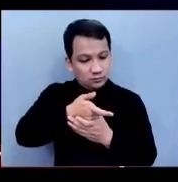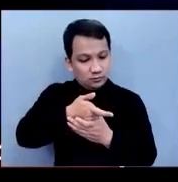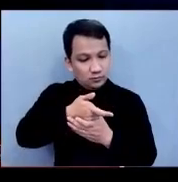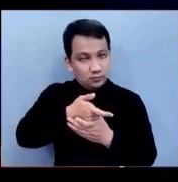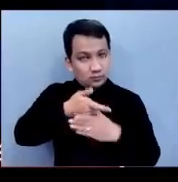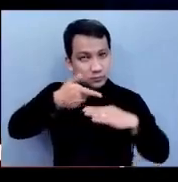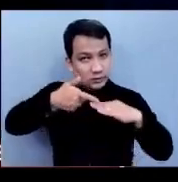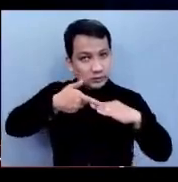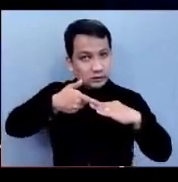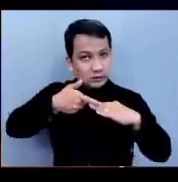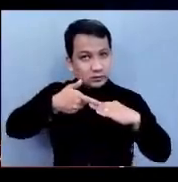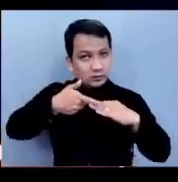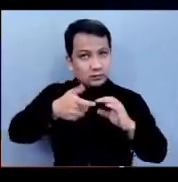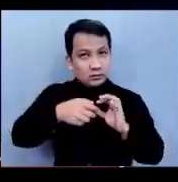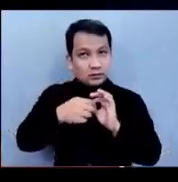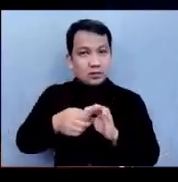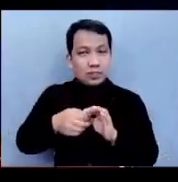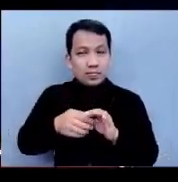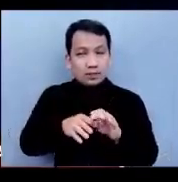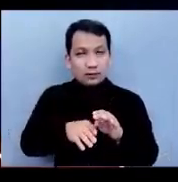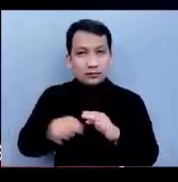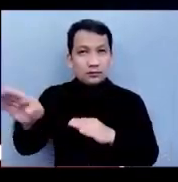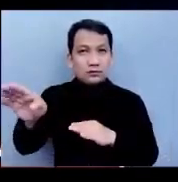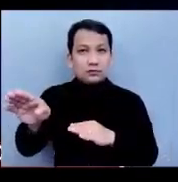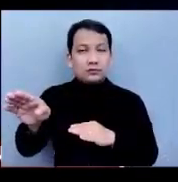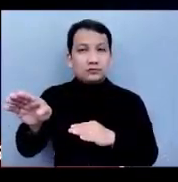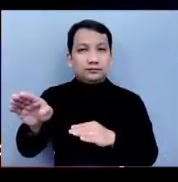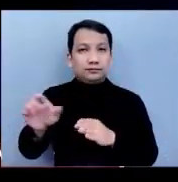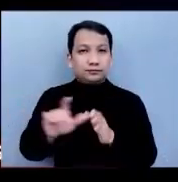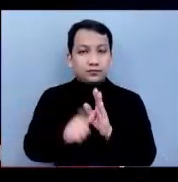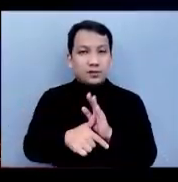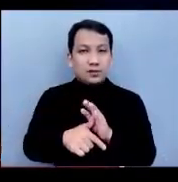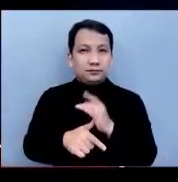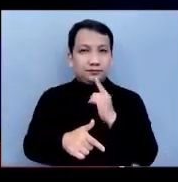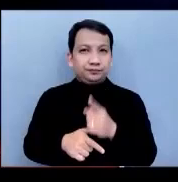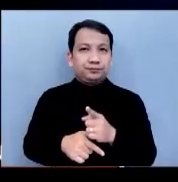driver pero biglang umandar ang kotse ilang sandali pa.